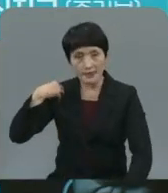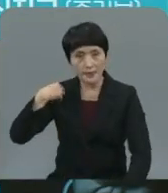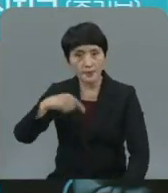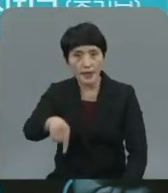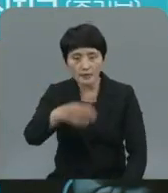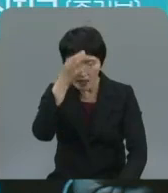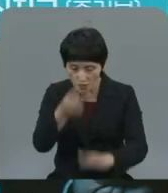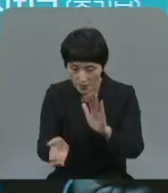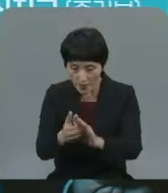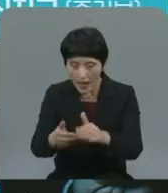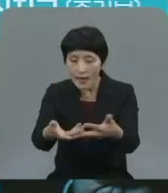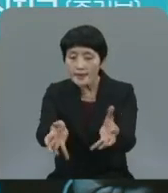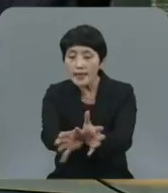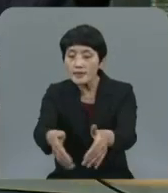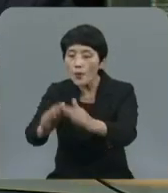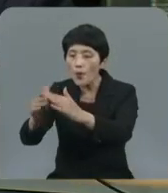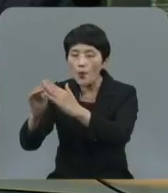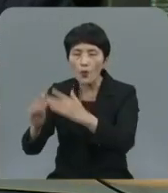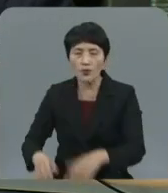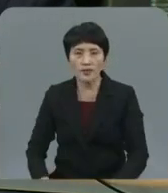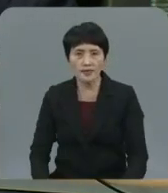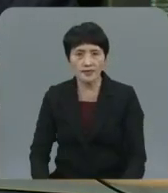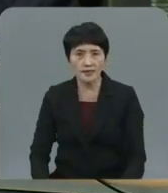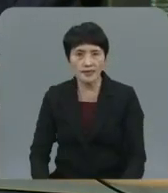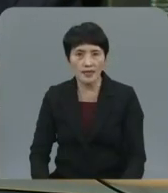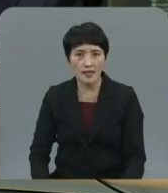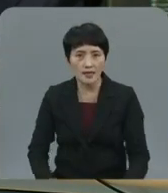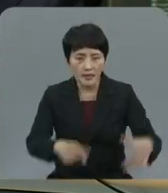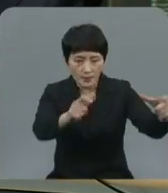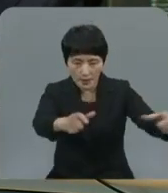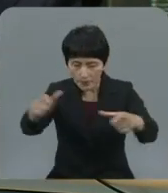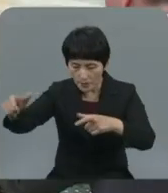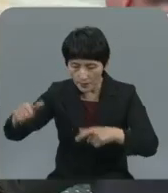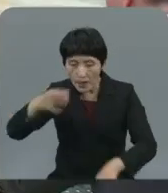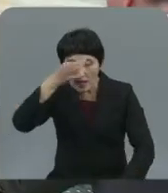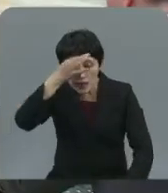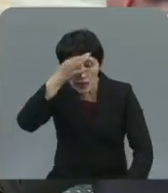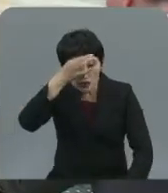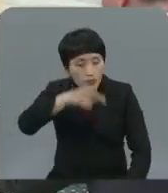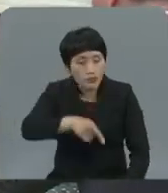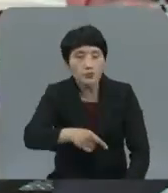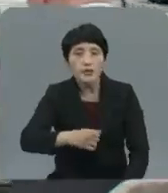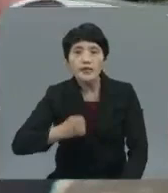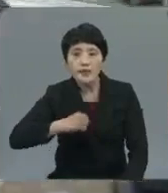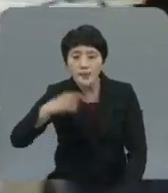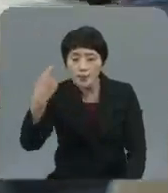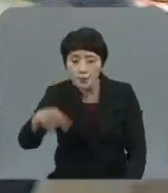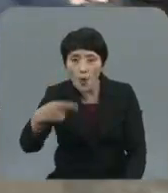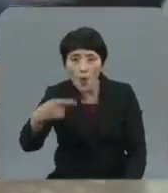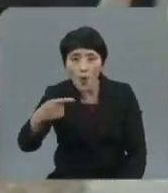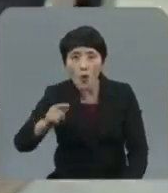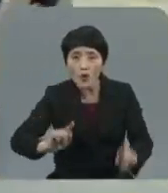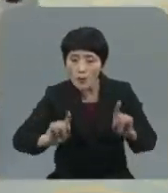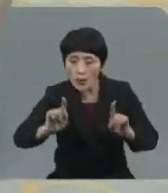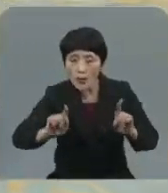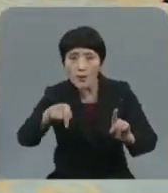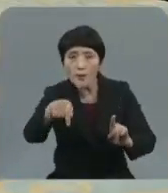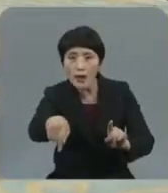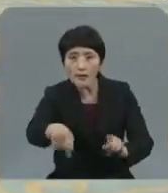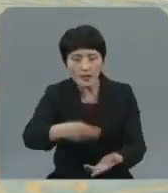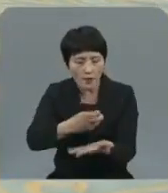steuerliche Begünstigungen auslassen um Produktionsanlagen der spitzenindustrie ins Land zu holen hieß es weiter